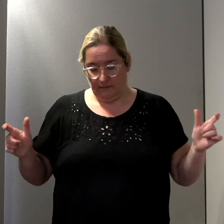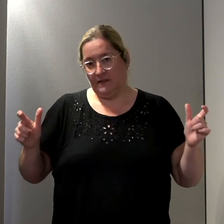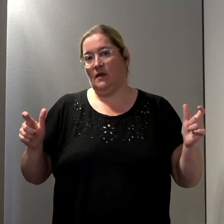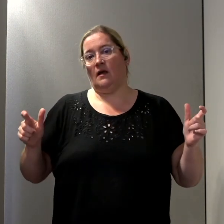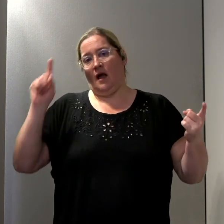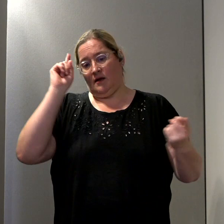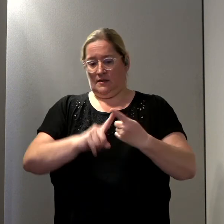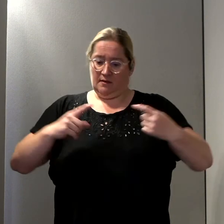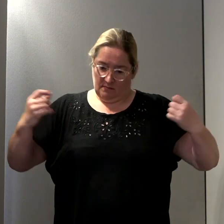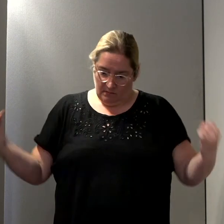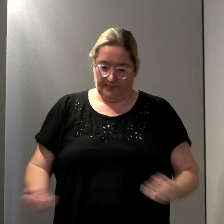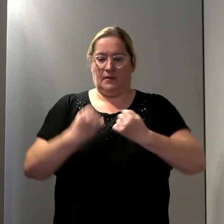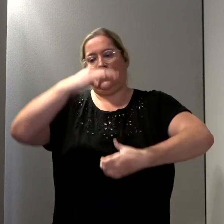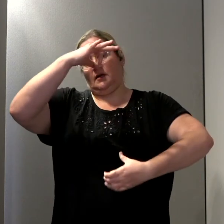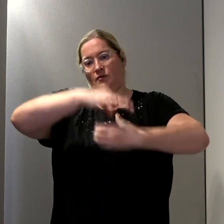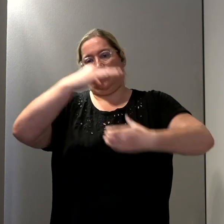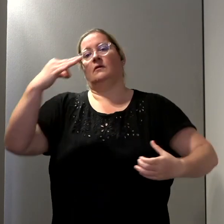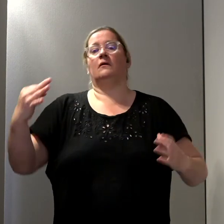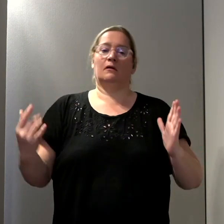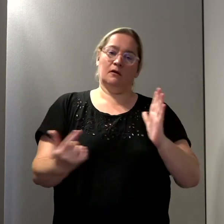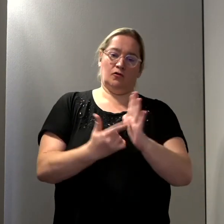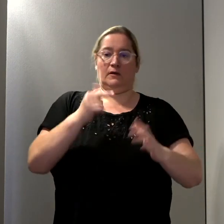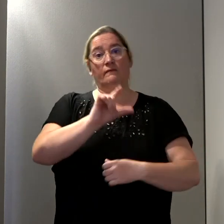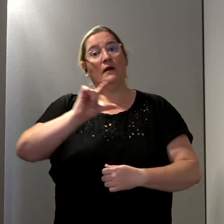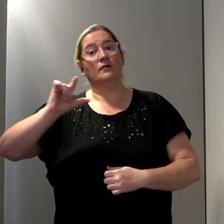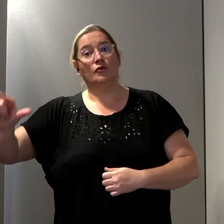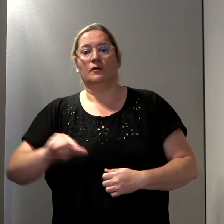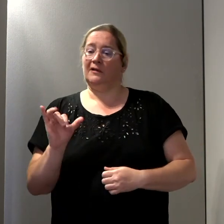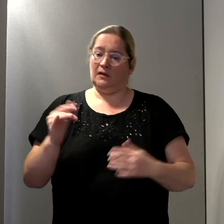les campagnes électorales de 2022,